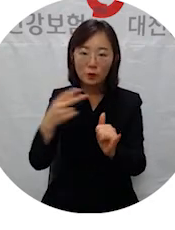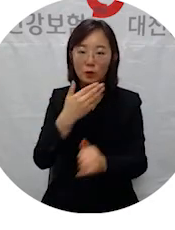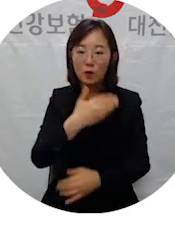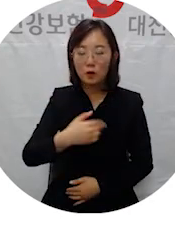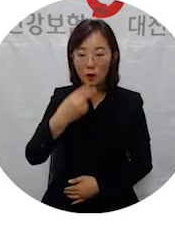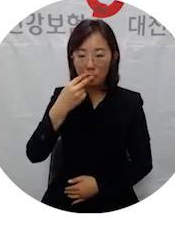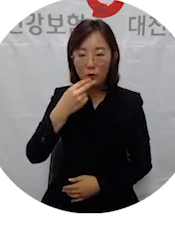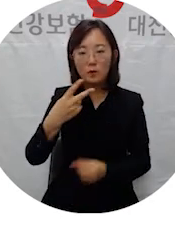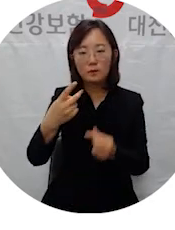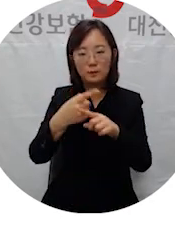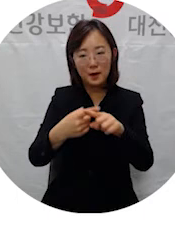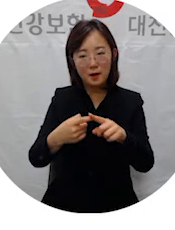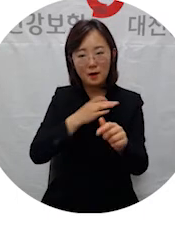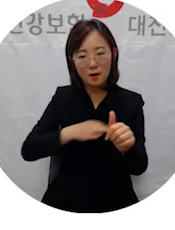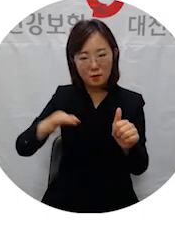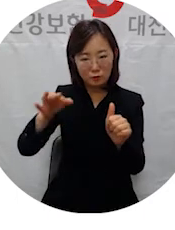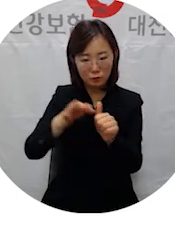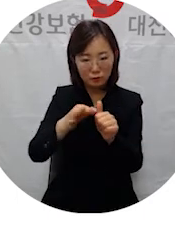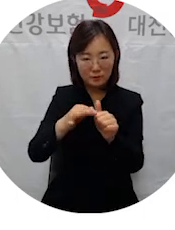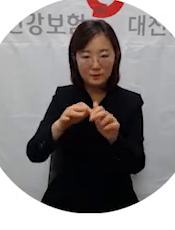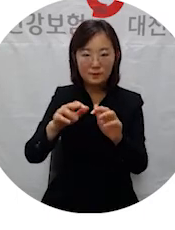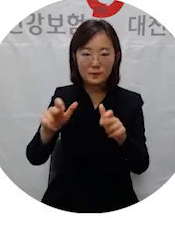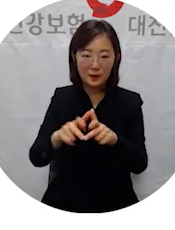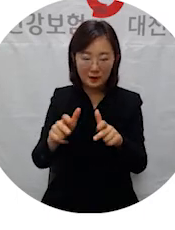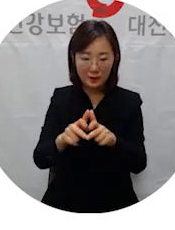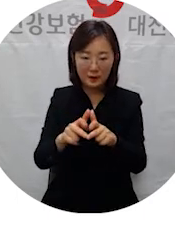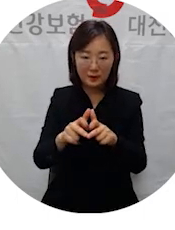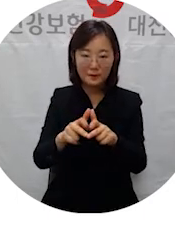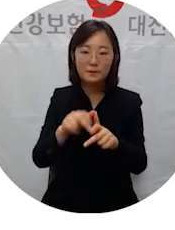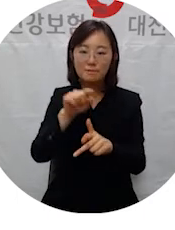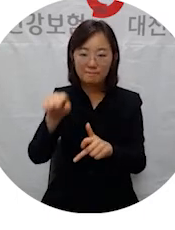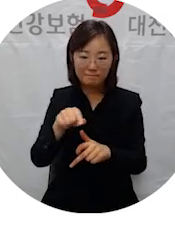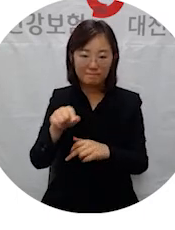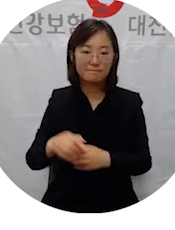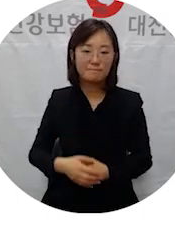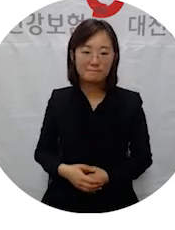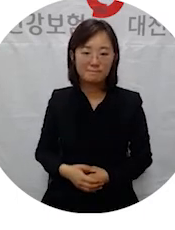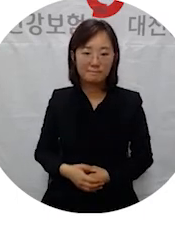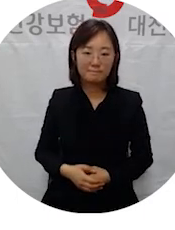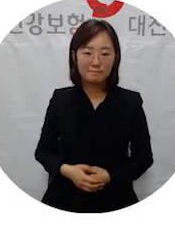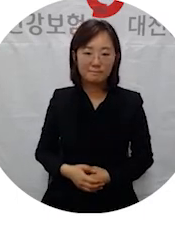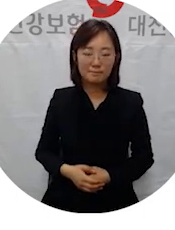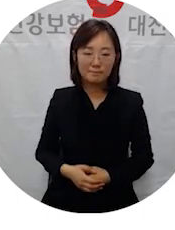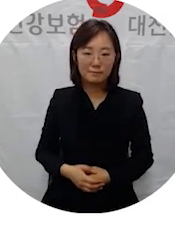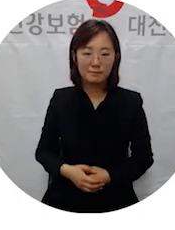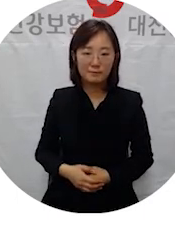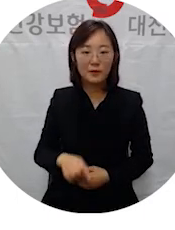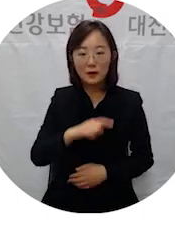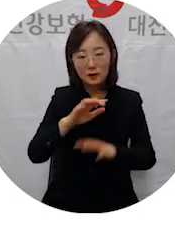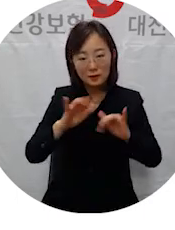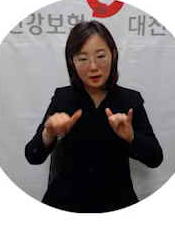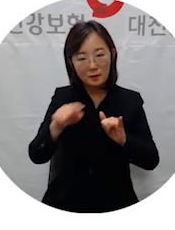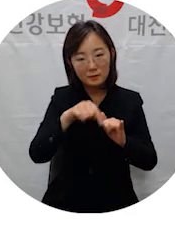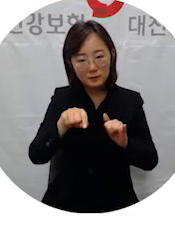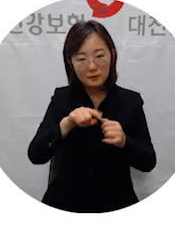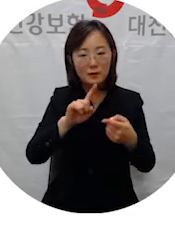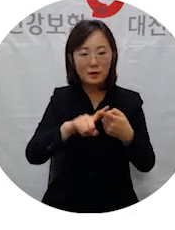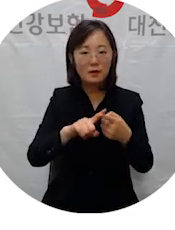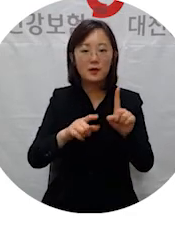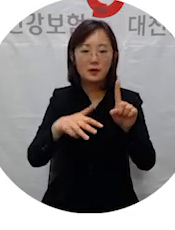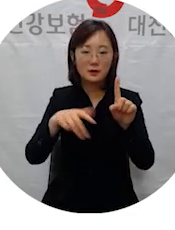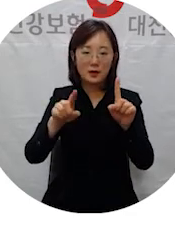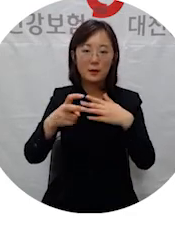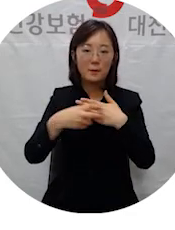건강보험 차상위 본인 부담 경감 대상 중 장애인으로 등록된 자입니다. 위